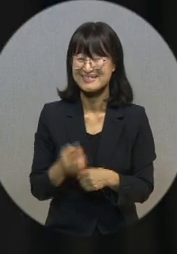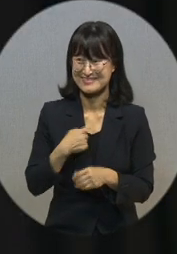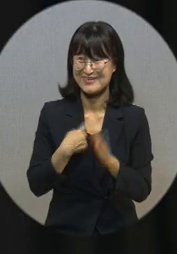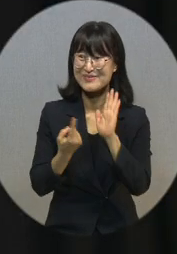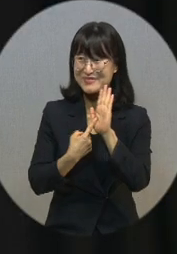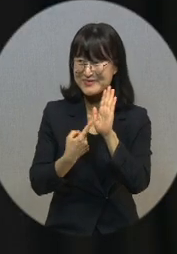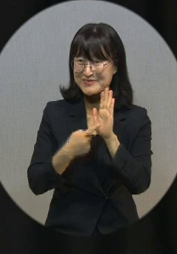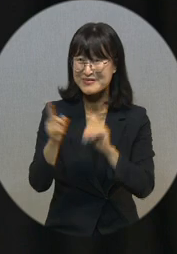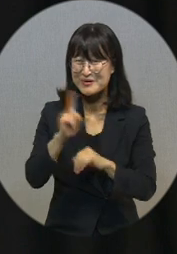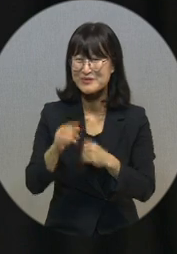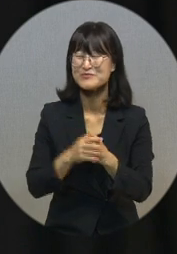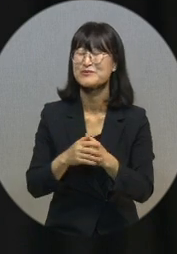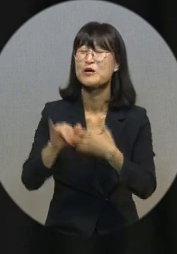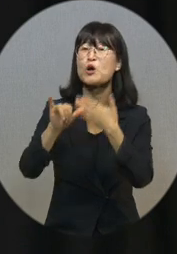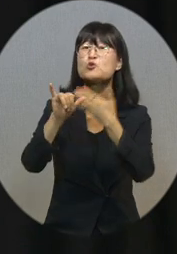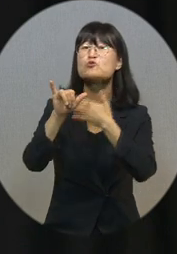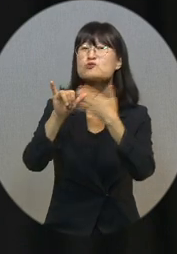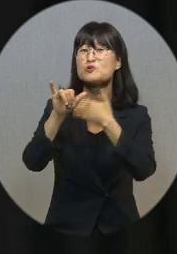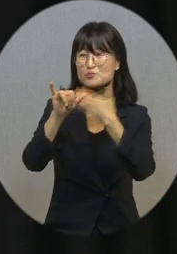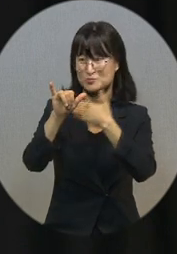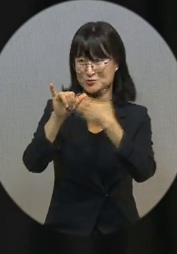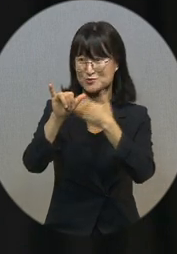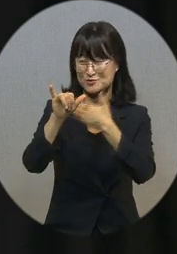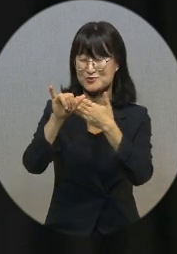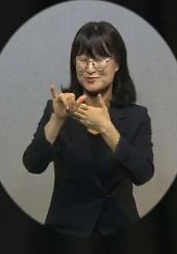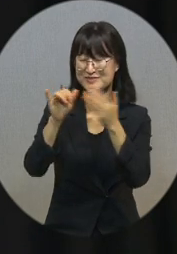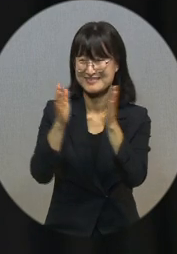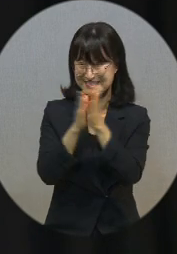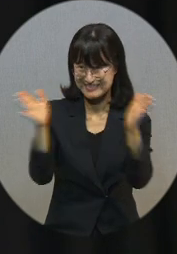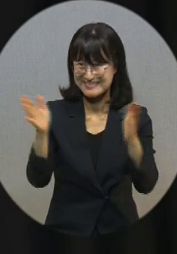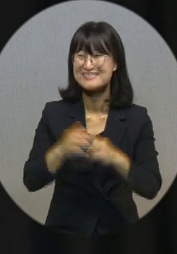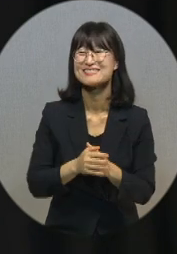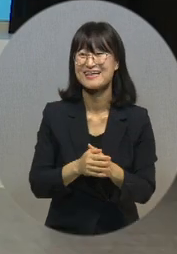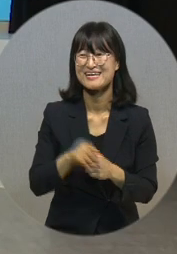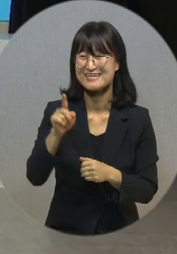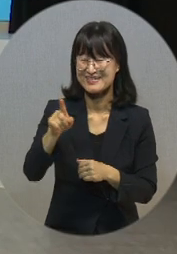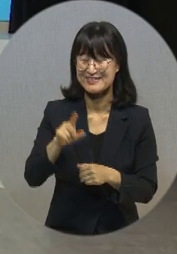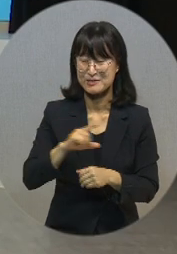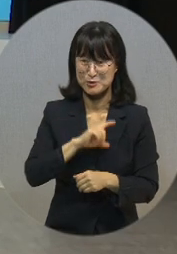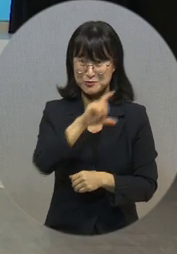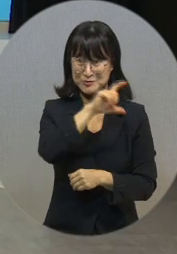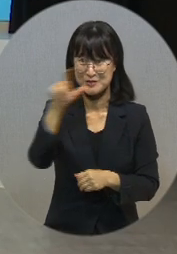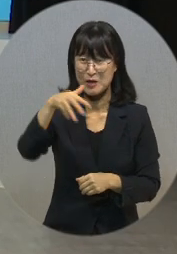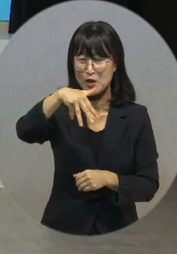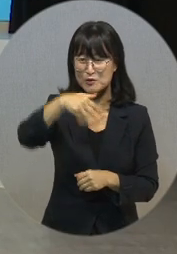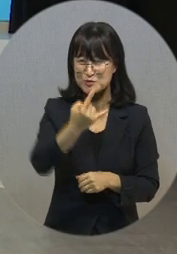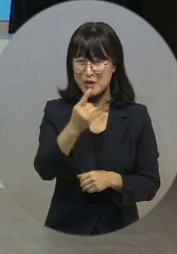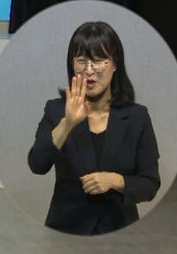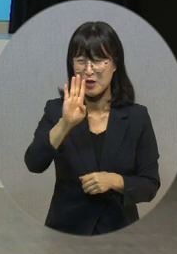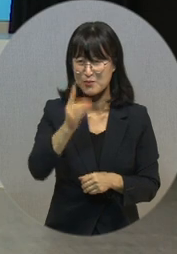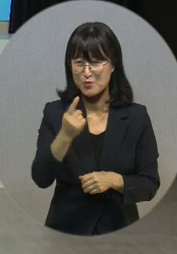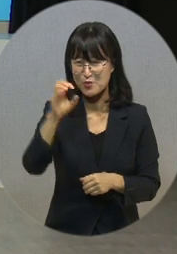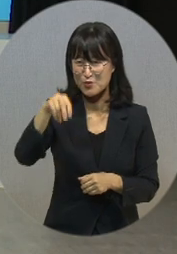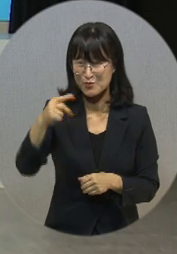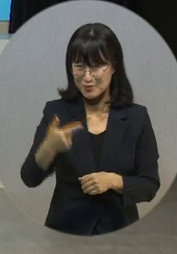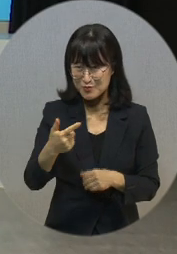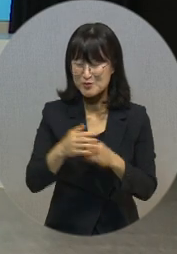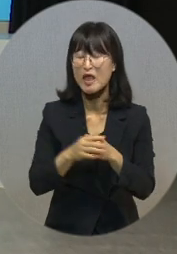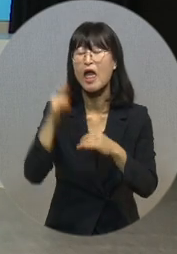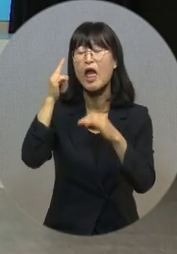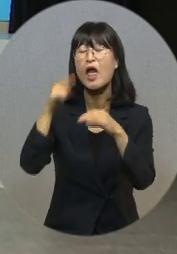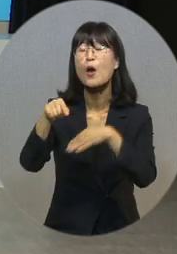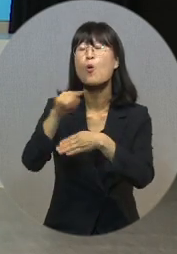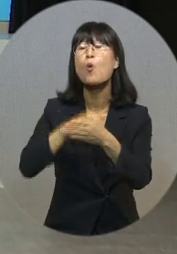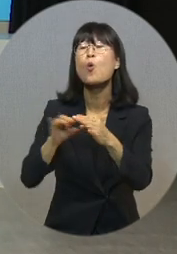제가 유튜브 채널을 개설을 했는데요. 네. 그것도 최보윤의 공감TV입니다. 아, 최보윤의 공감TV? 네, 그렇습니다. 저희